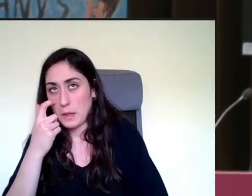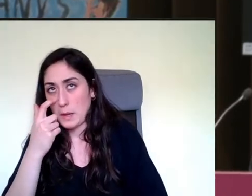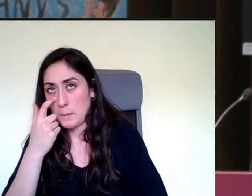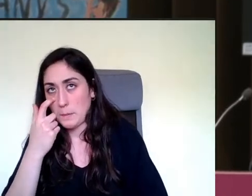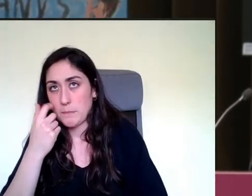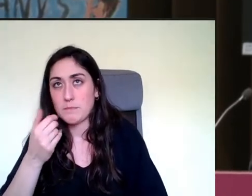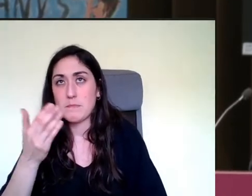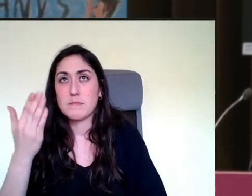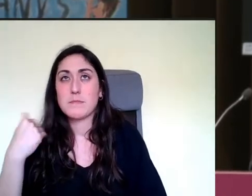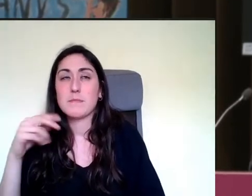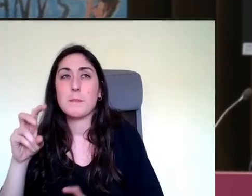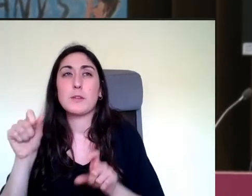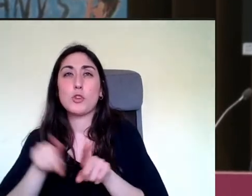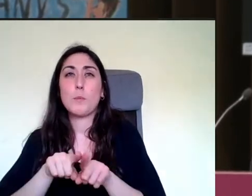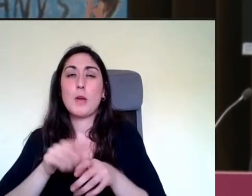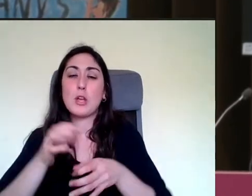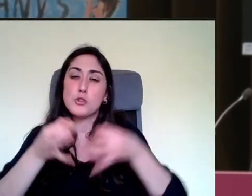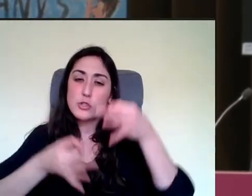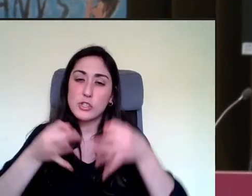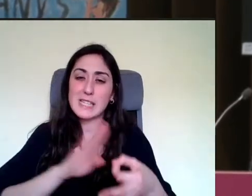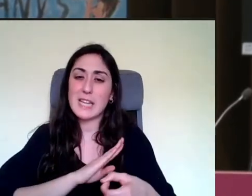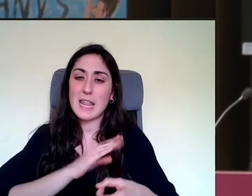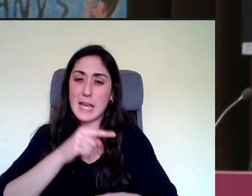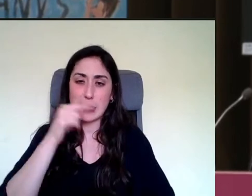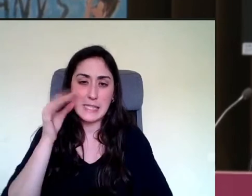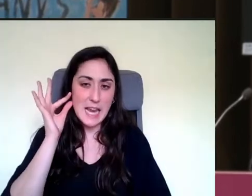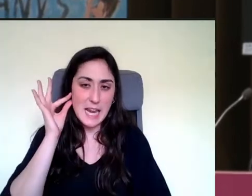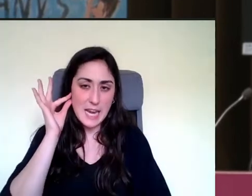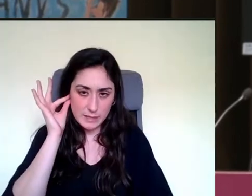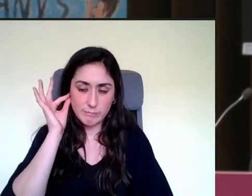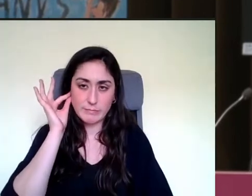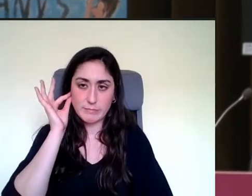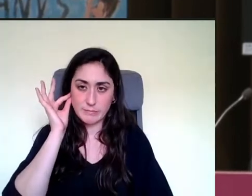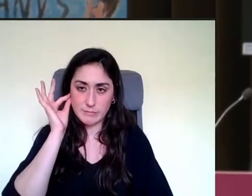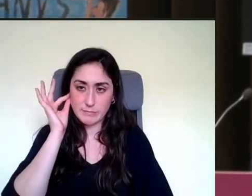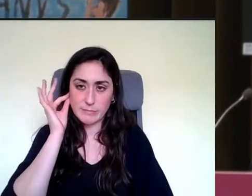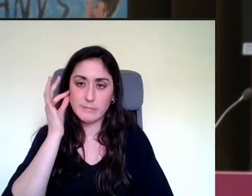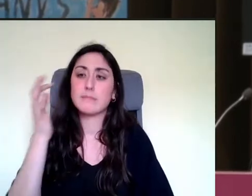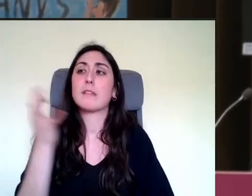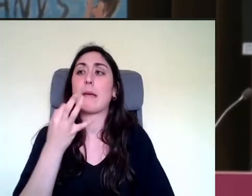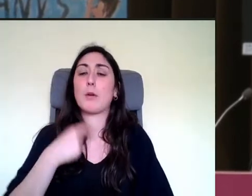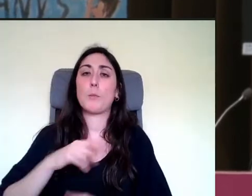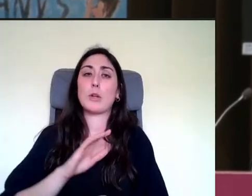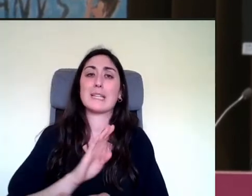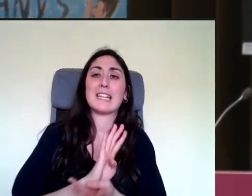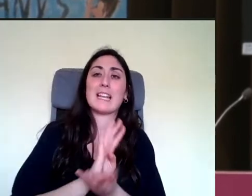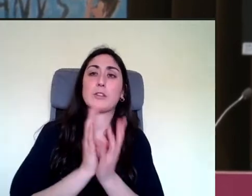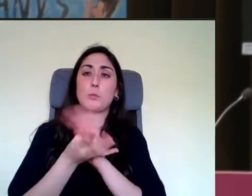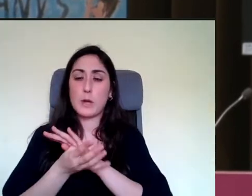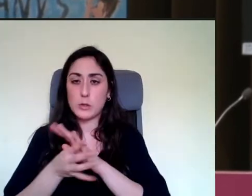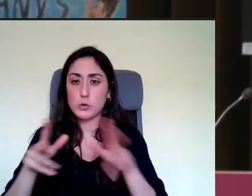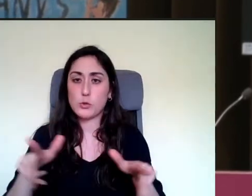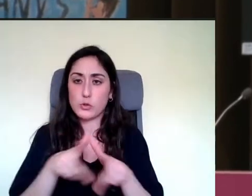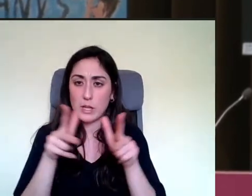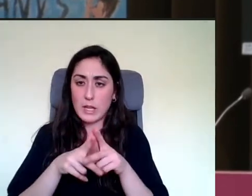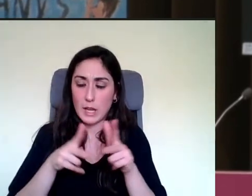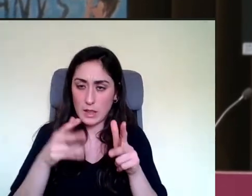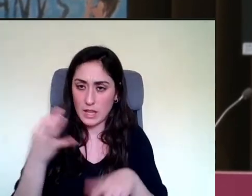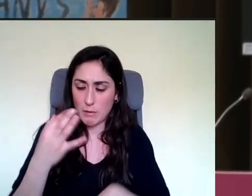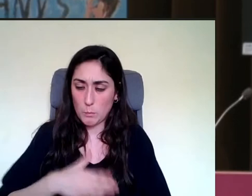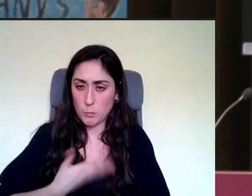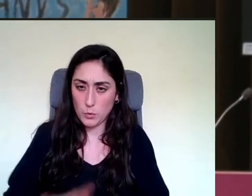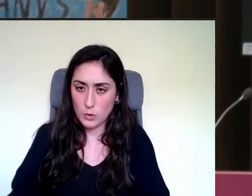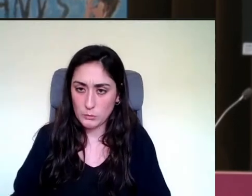de justícia de gènere. És de justícia fer-ho. Hem de poder transformar la societat, i els homes i les dones hem